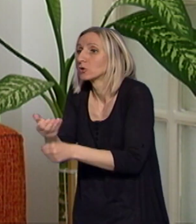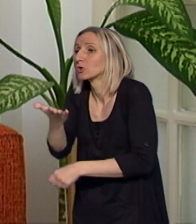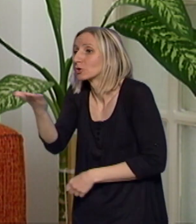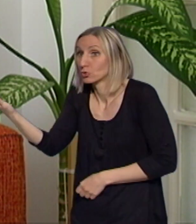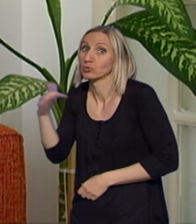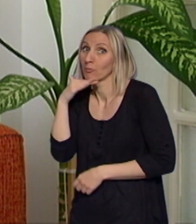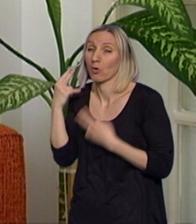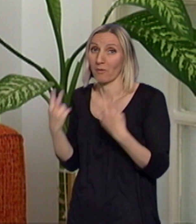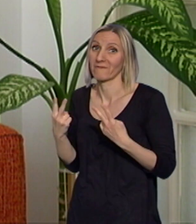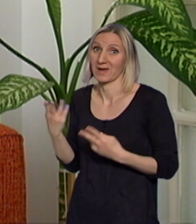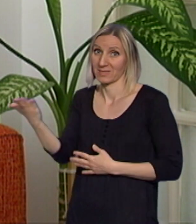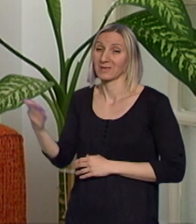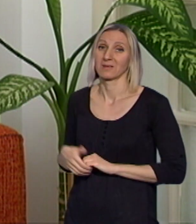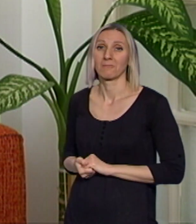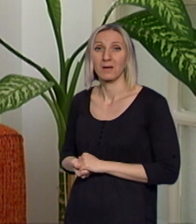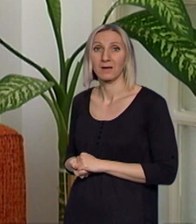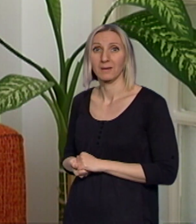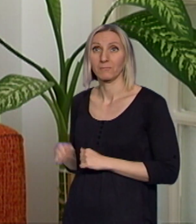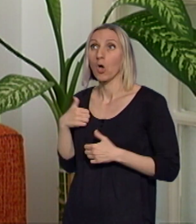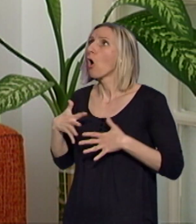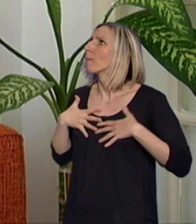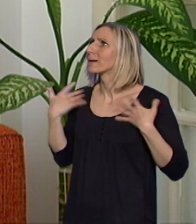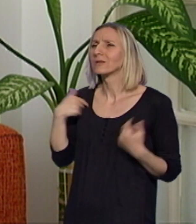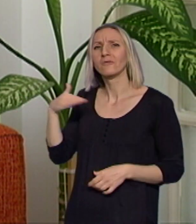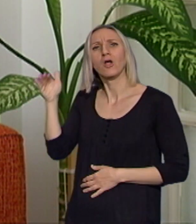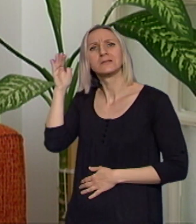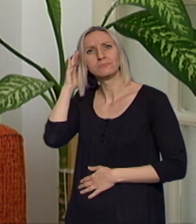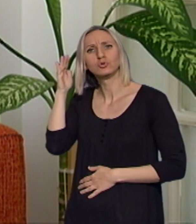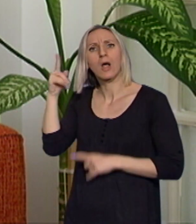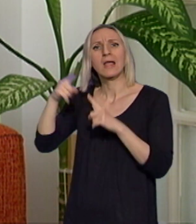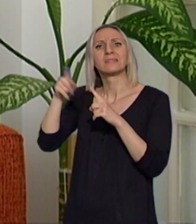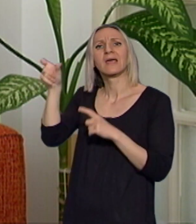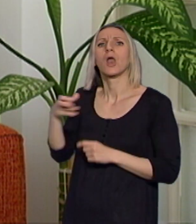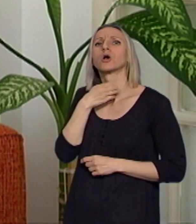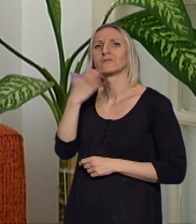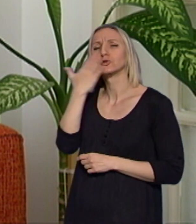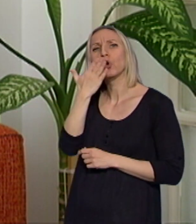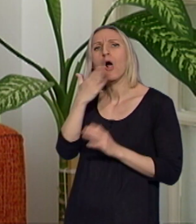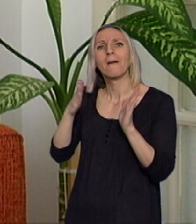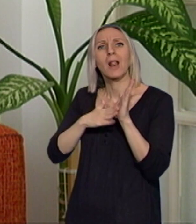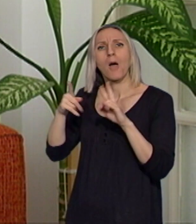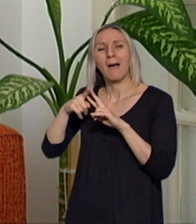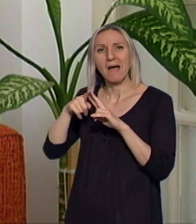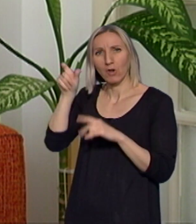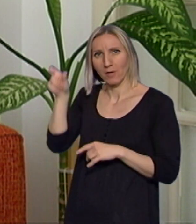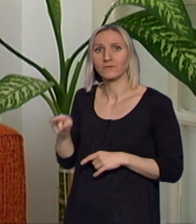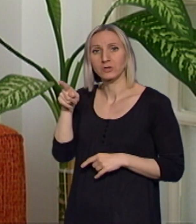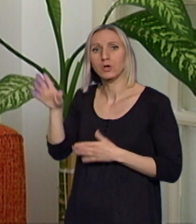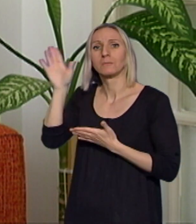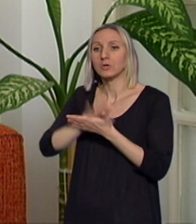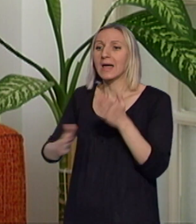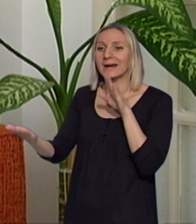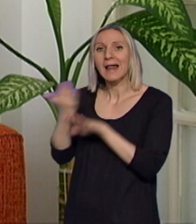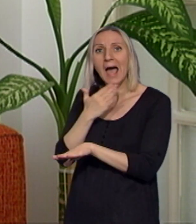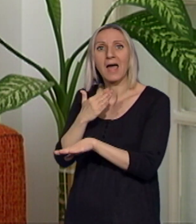Ono što me je obradovalo i što sam čula, Tijanina osnovna škola Miloje Pavlović kreće da radi ranu